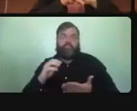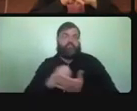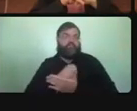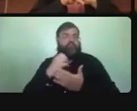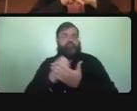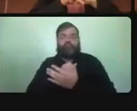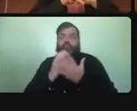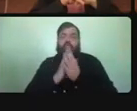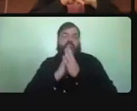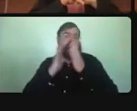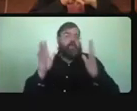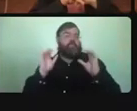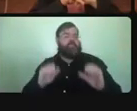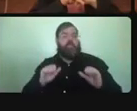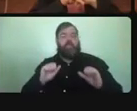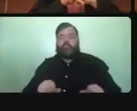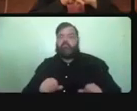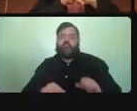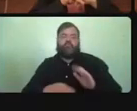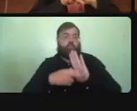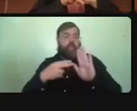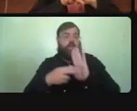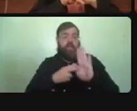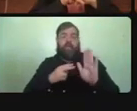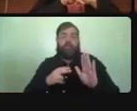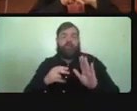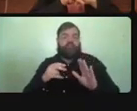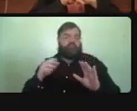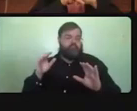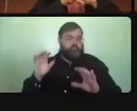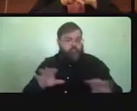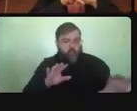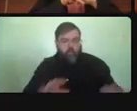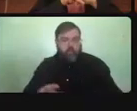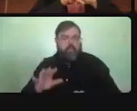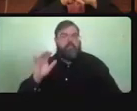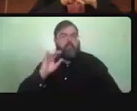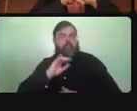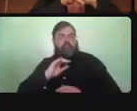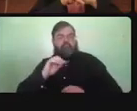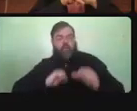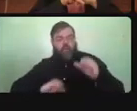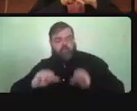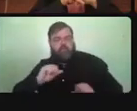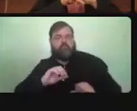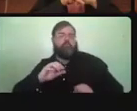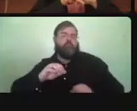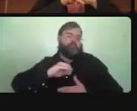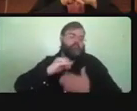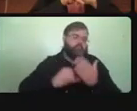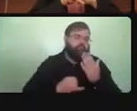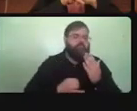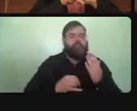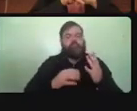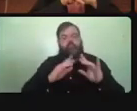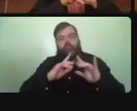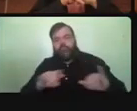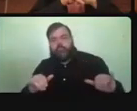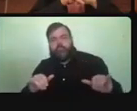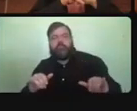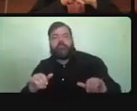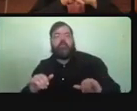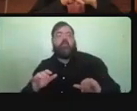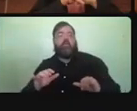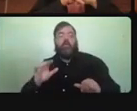ile nafasi ya kujihusisha na mambo ya shule. Na tunatarajia ya